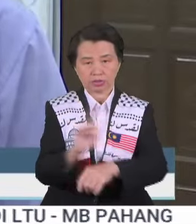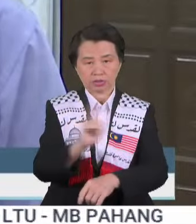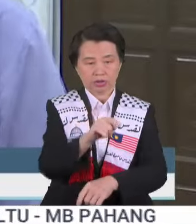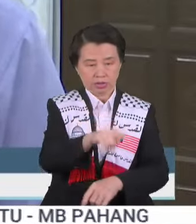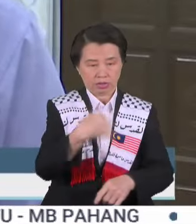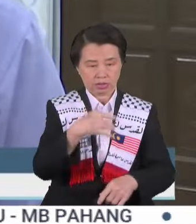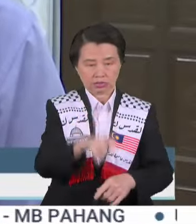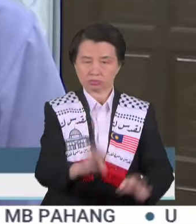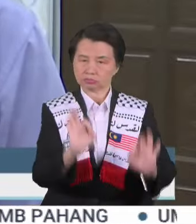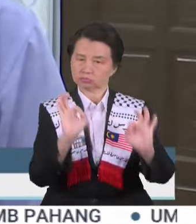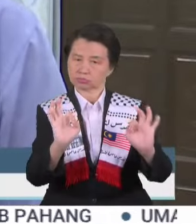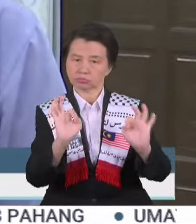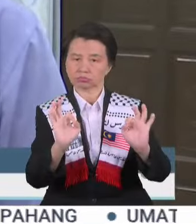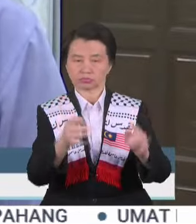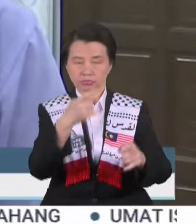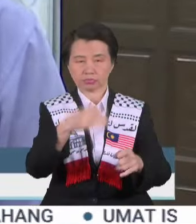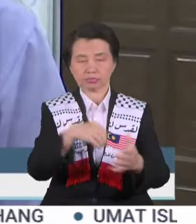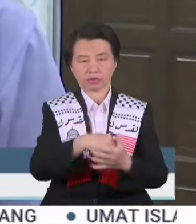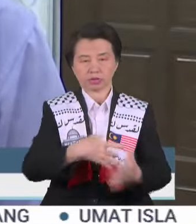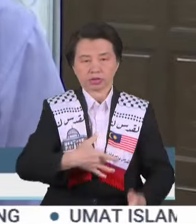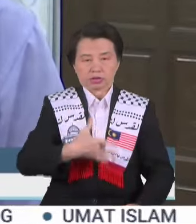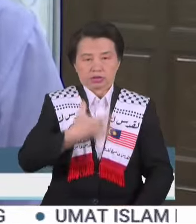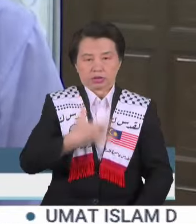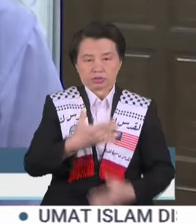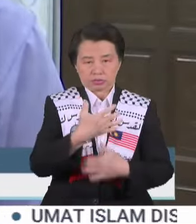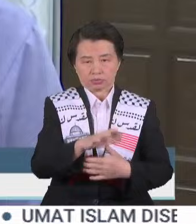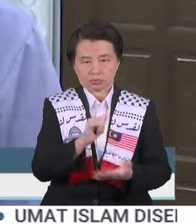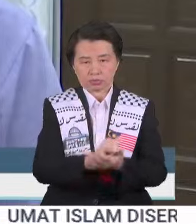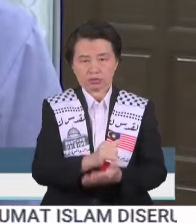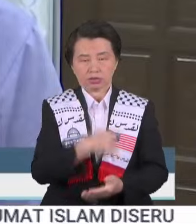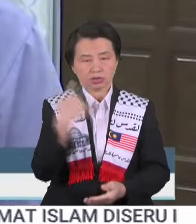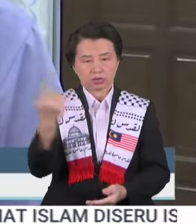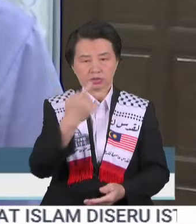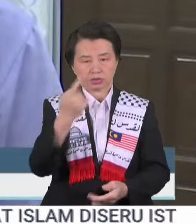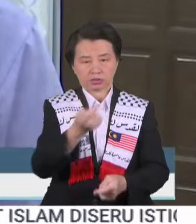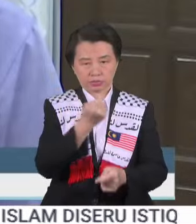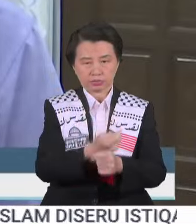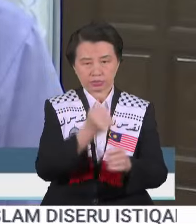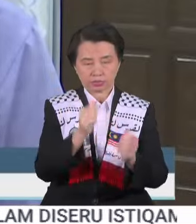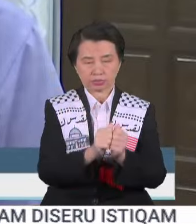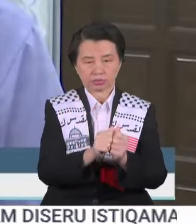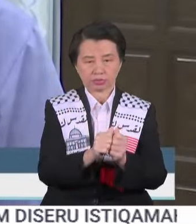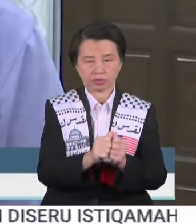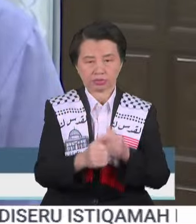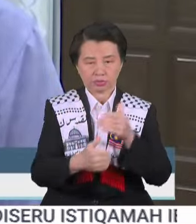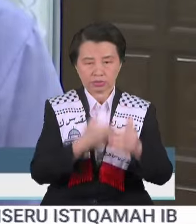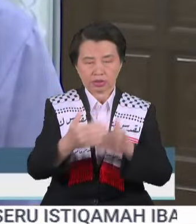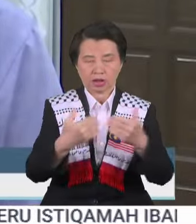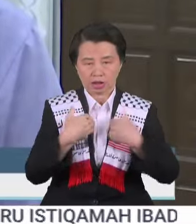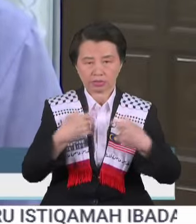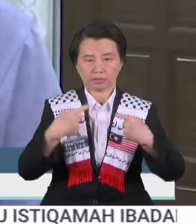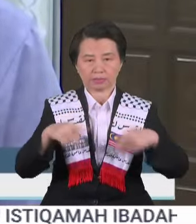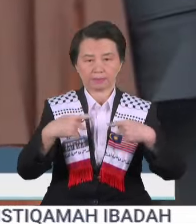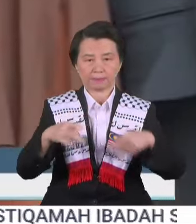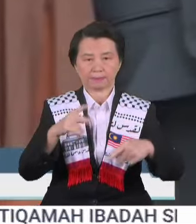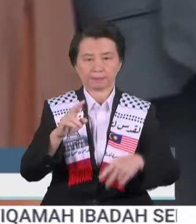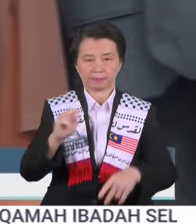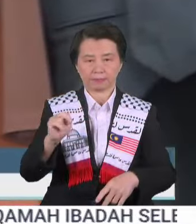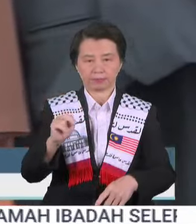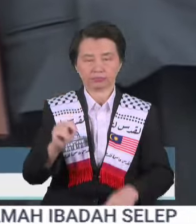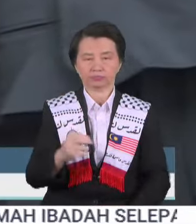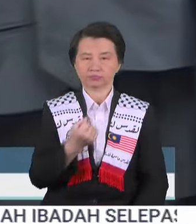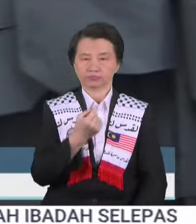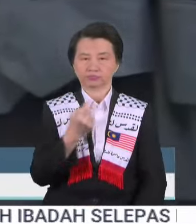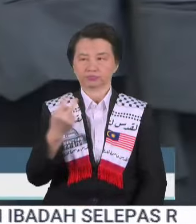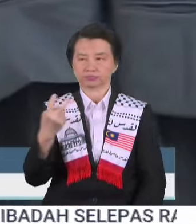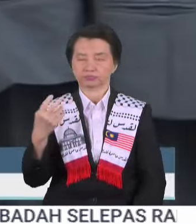sentiasa dinamik. Jadi ini akan memastikan bahwa lepasan pelatih kita sentiasa keep up dengan teknologi yang ada di pasaran. Sejak